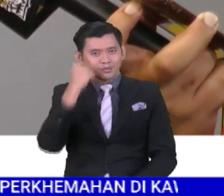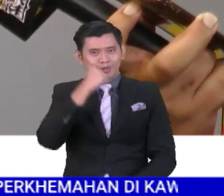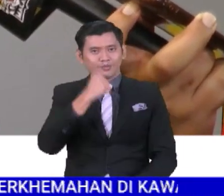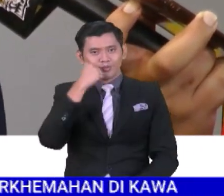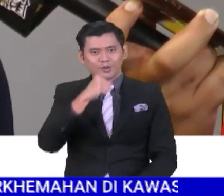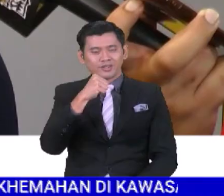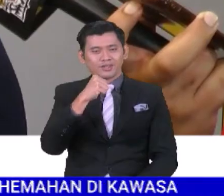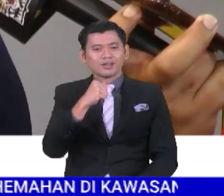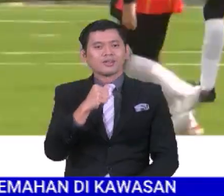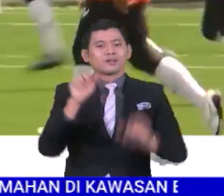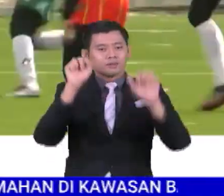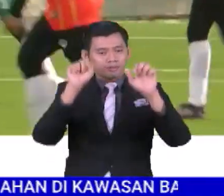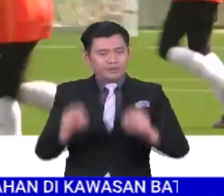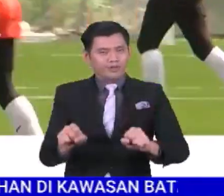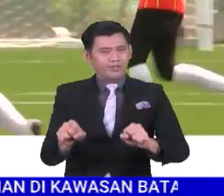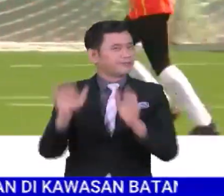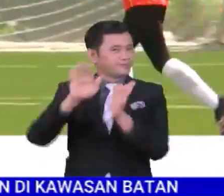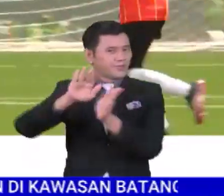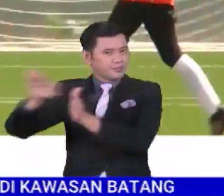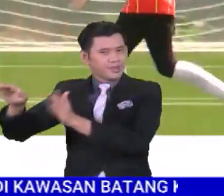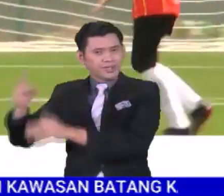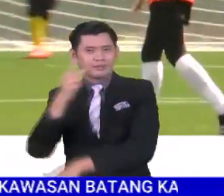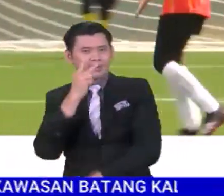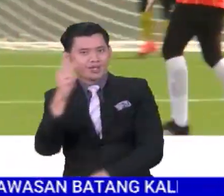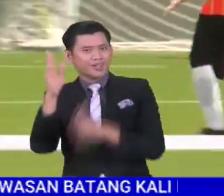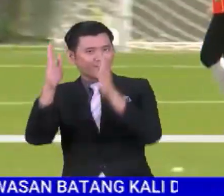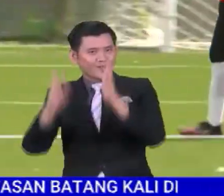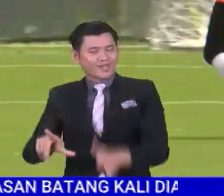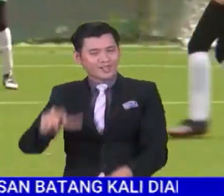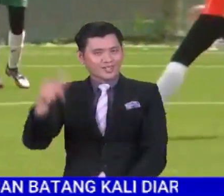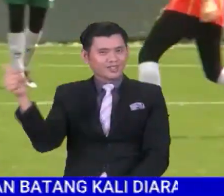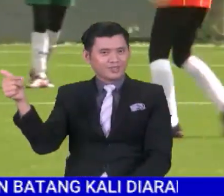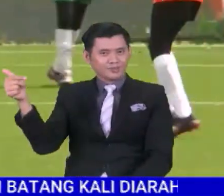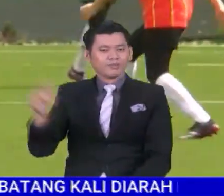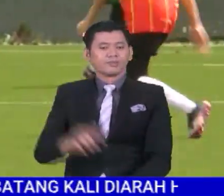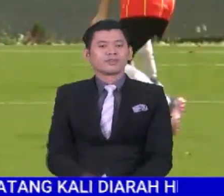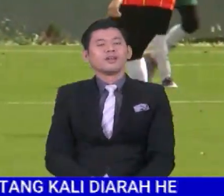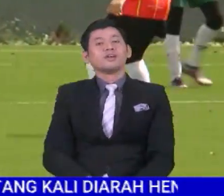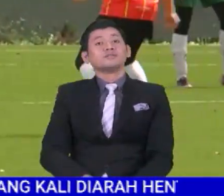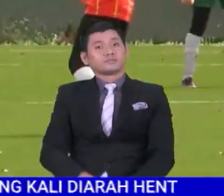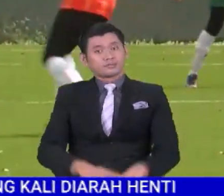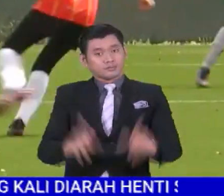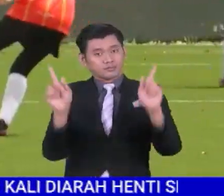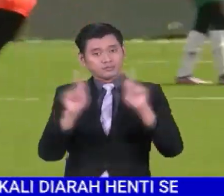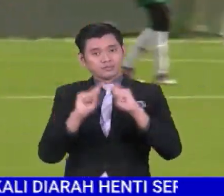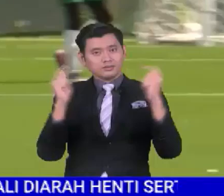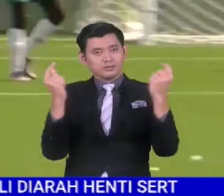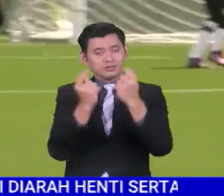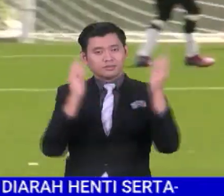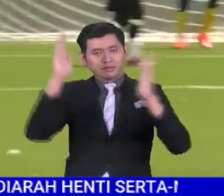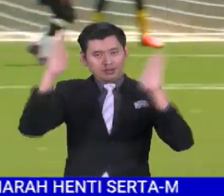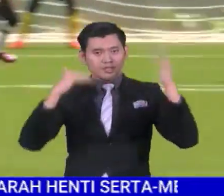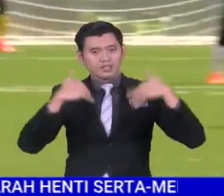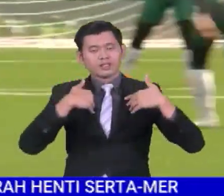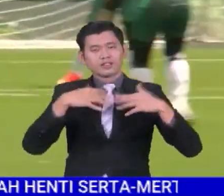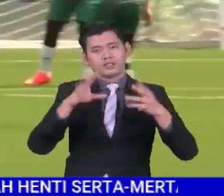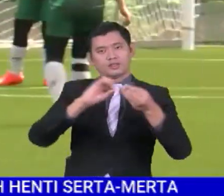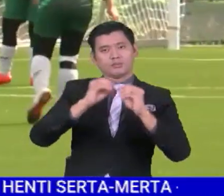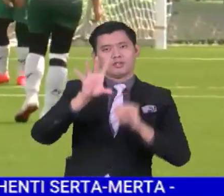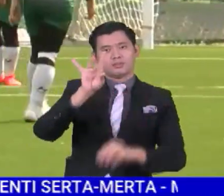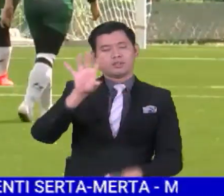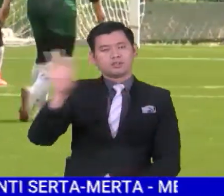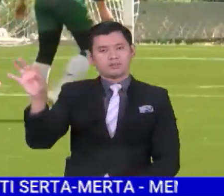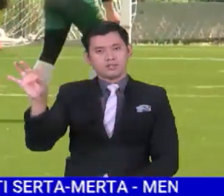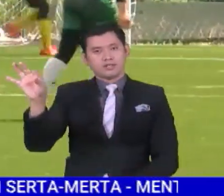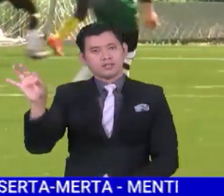menangani perception ini. Ketika ini, ranking skuad wanita negara berada di kedudukan ke-89 dunia, ketinggalan